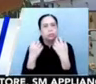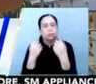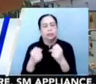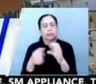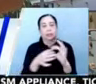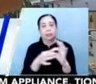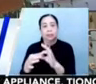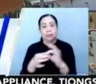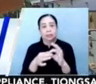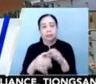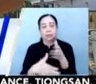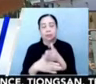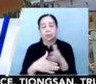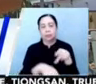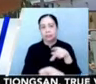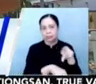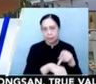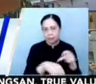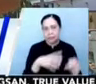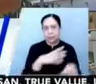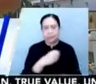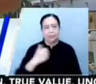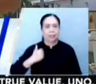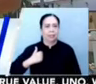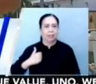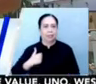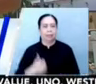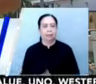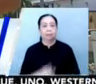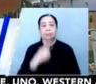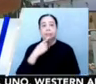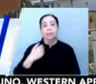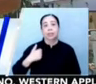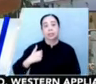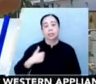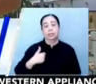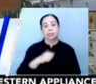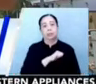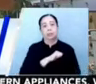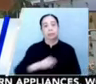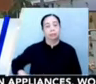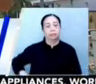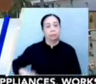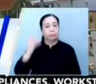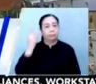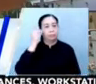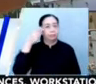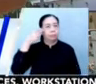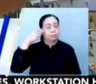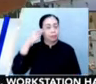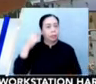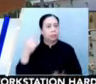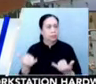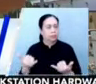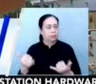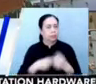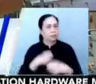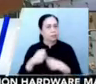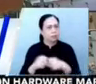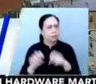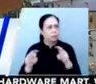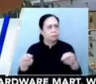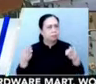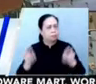sa pagitan ng Pilipinas at Canada. Ayon kay Canadian Ambassador to the Philippines David Hartman, ngayong taon tinitingnan nila ang pagpirma sa